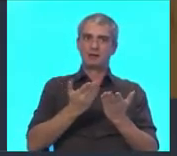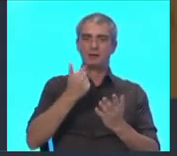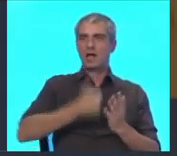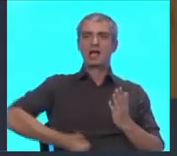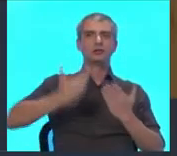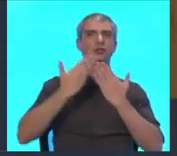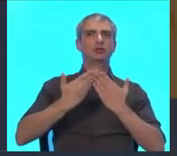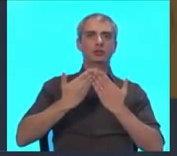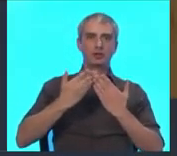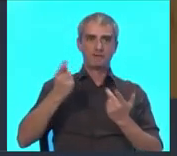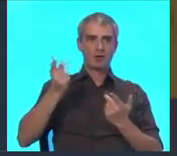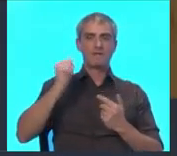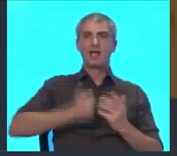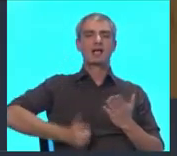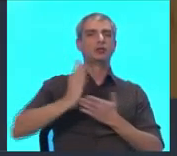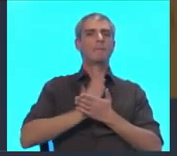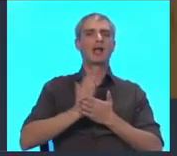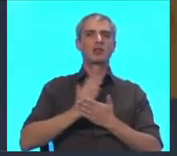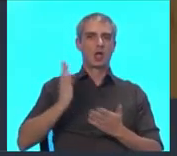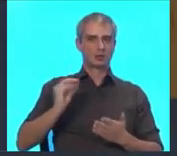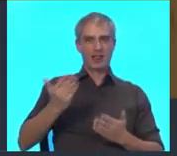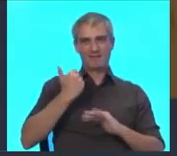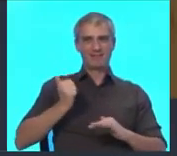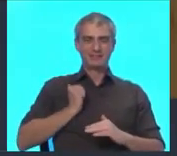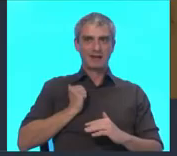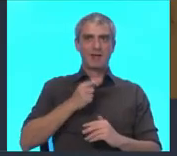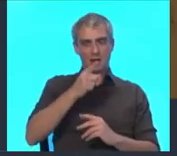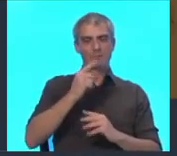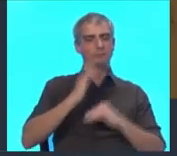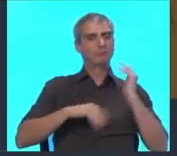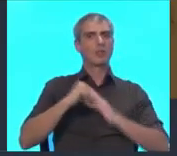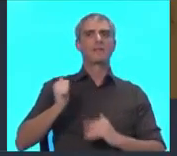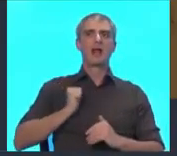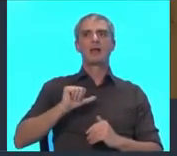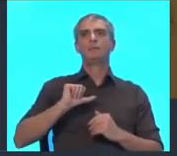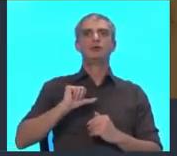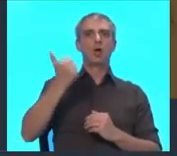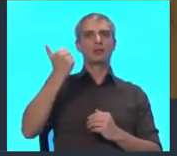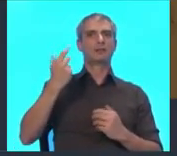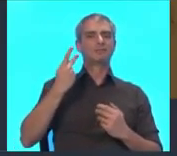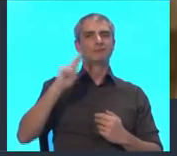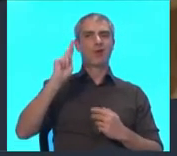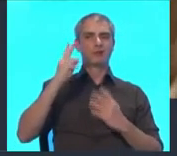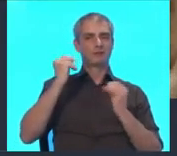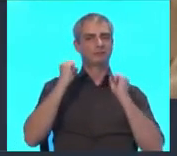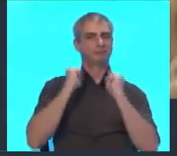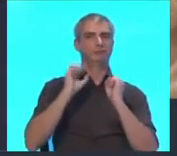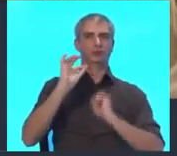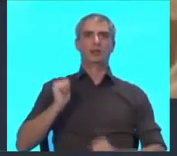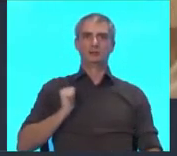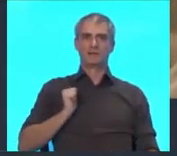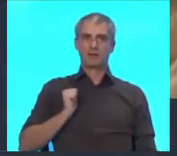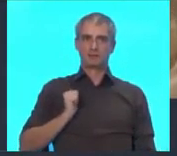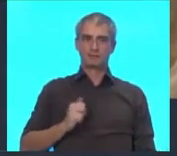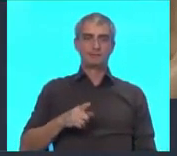ההסדר, בראשי המכינות, שהם אלה שבונים את החיילים היותר איכות השדרה של צה"ל.